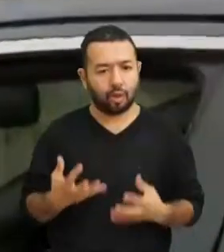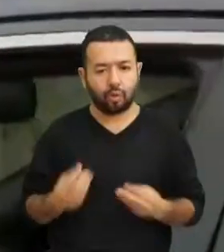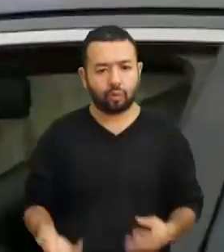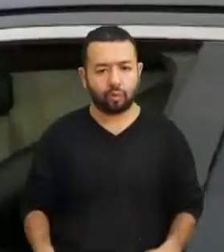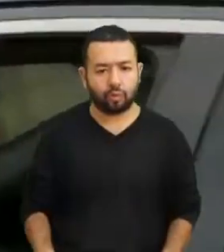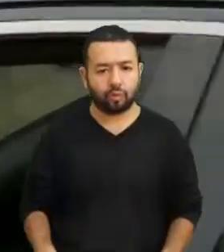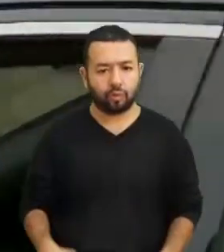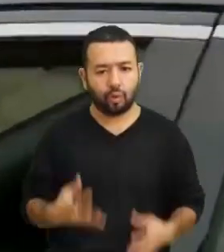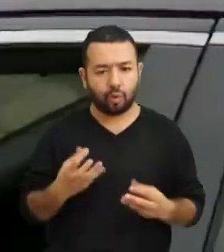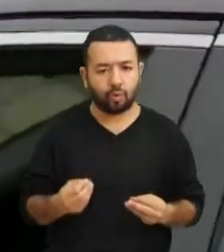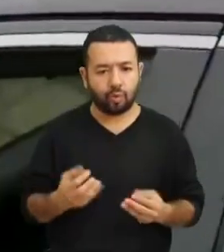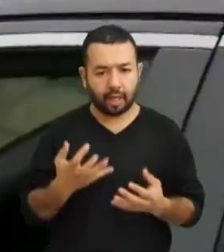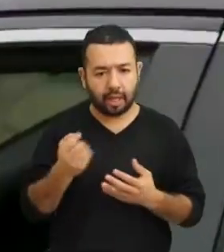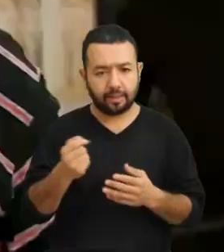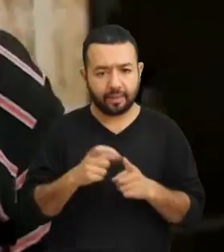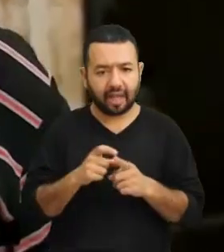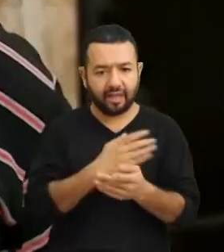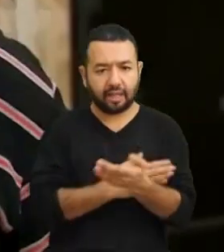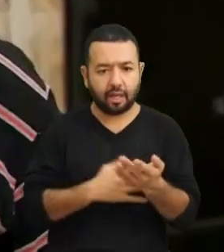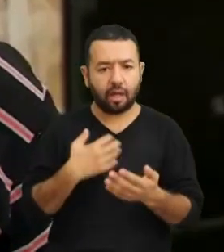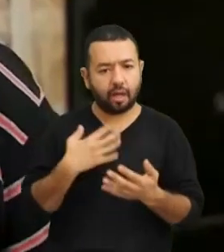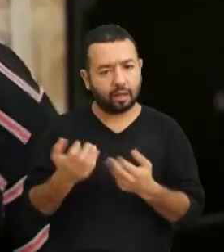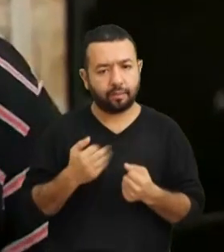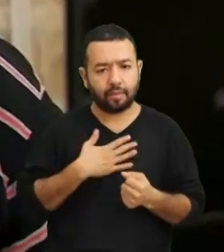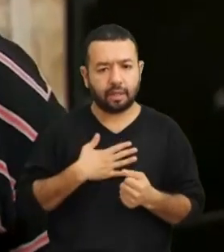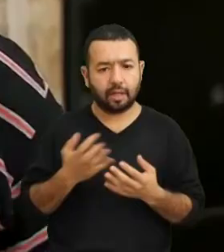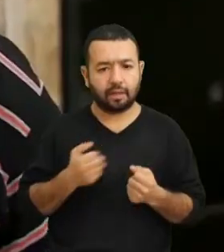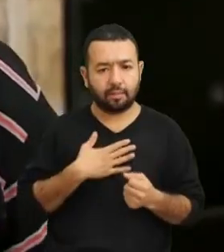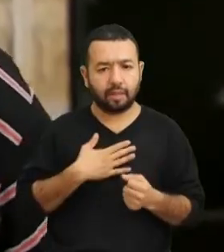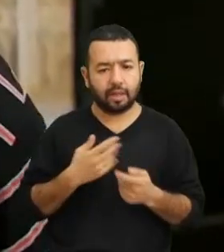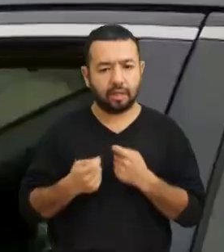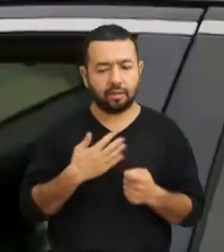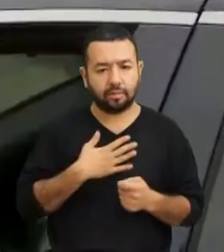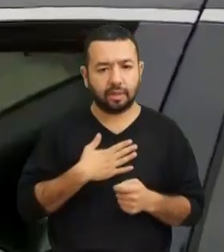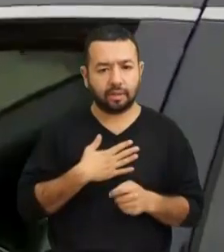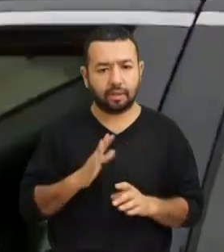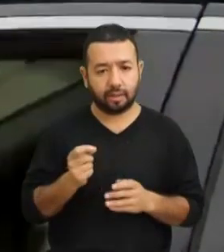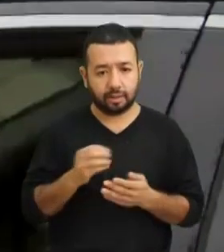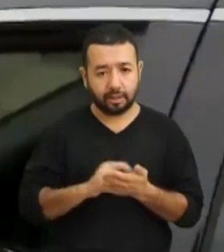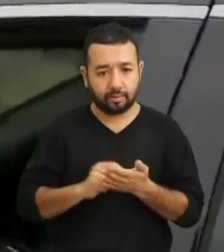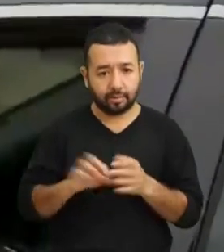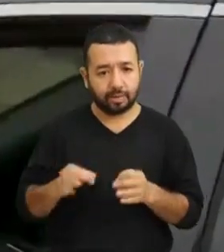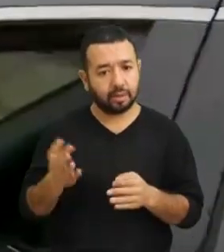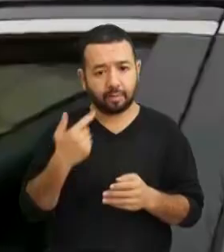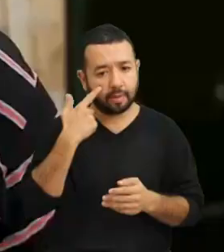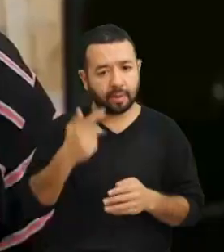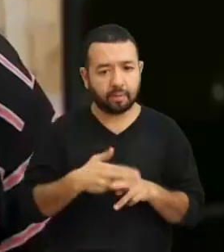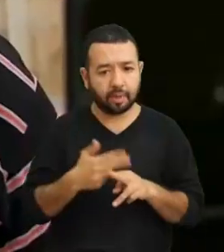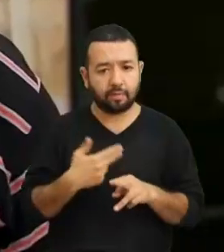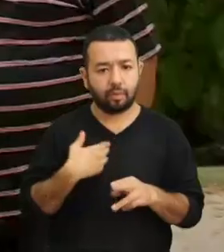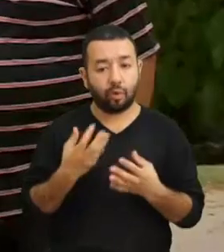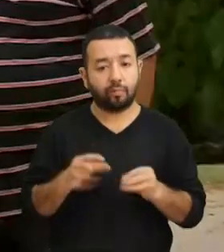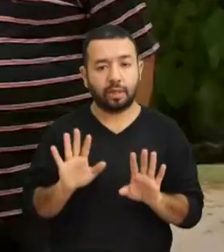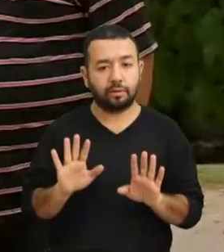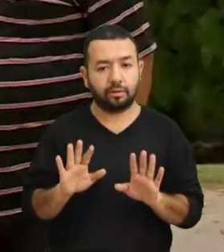Ne oldu? Ne oldu? Aldın mı davetiyeleri? Aldım hepsi bende. İşte tamam bende hepsi. İyi yazmaya başladın mı? Getir bakayım bir iki örnek bakayım.